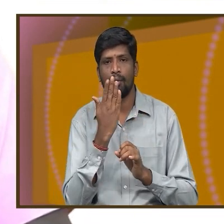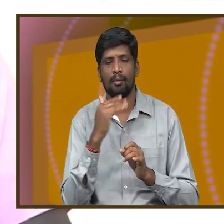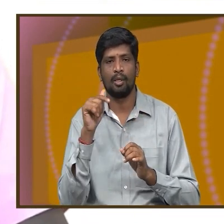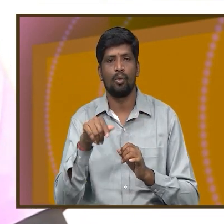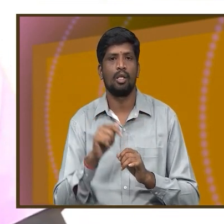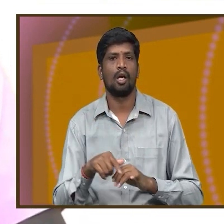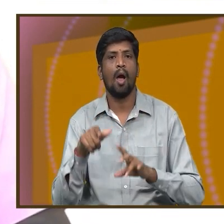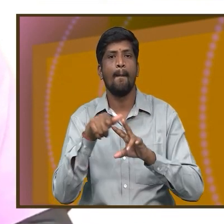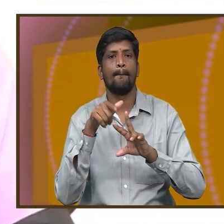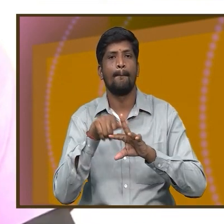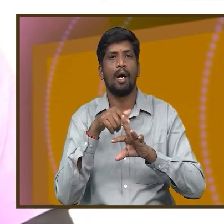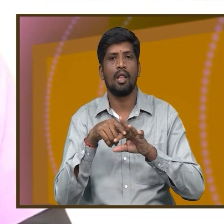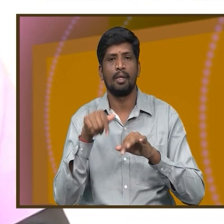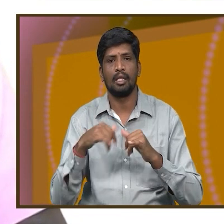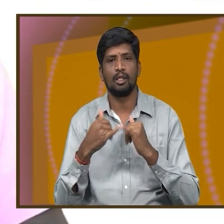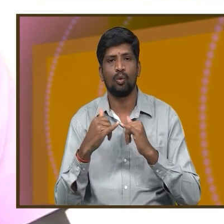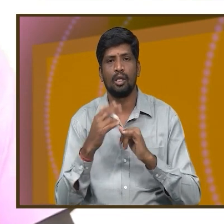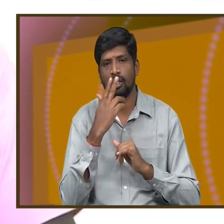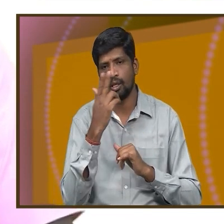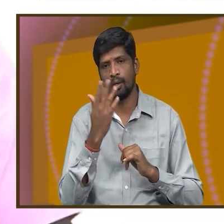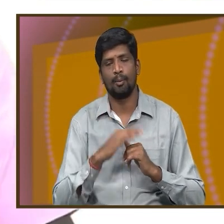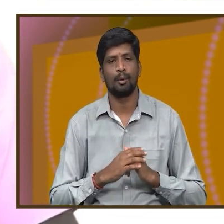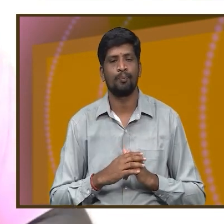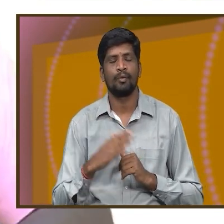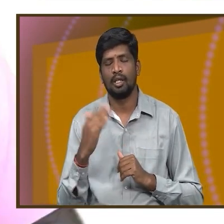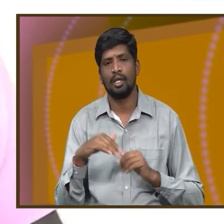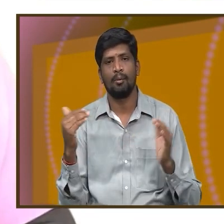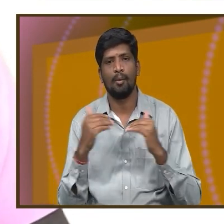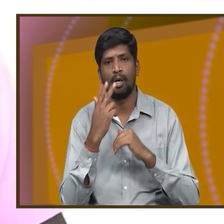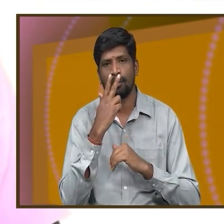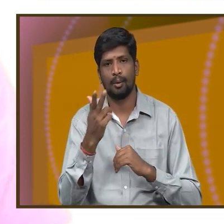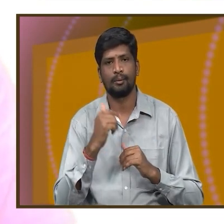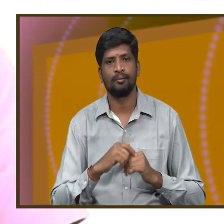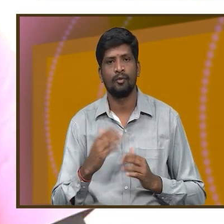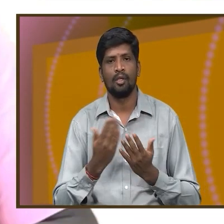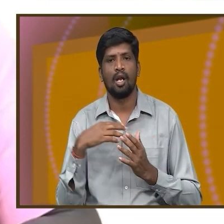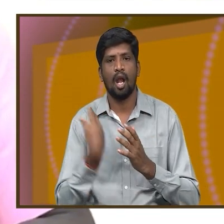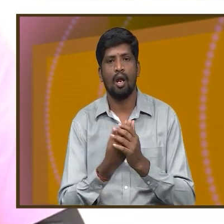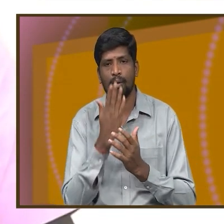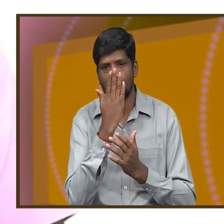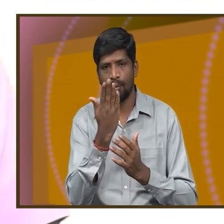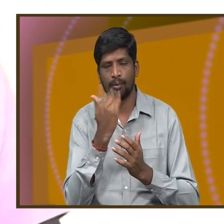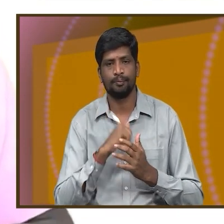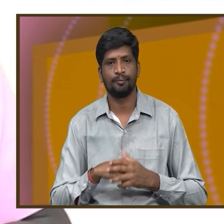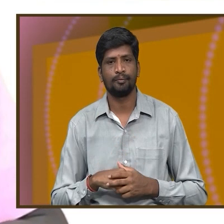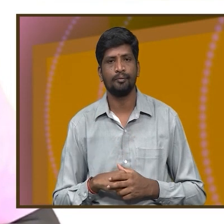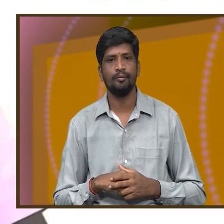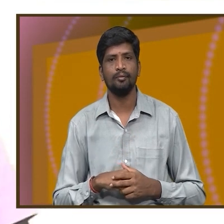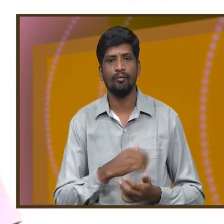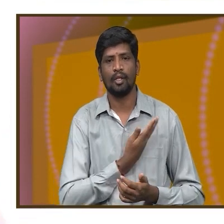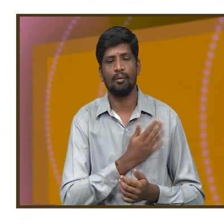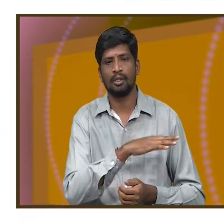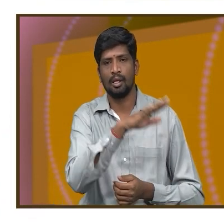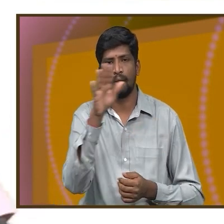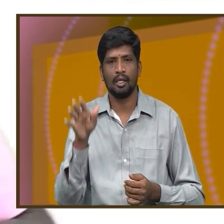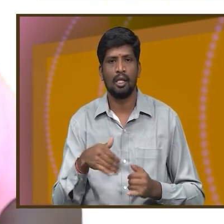என்கின்ற சிறுகதை வந்து அந்த சிறுகதையை பற்றி நிச்சயப்புறம் இப்போ பார்க்க இருக்கின்றோம். சரி, வாங்க அந்த சிறுகதைக்குள்ளே உள்ளே செல்வோமா? சரி,